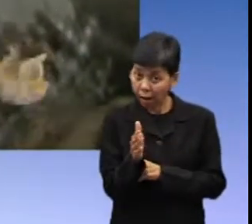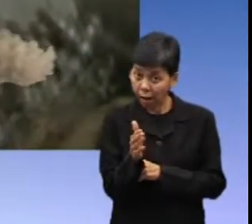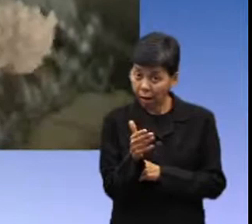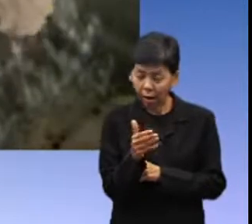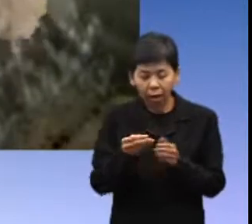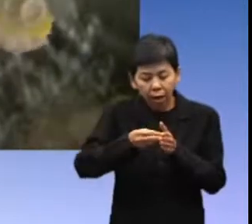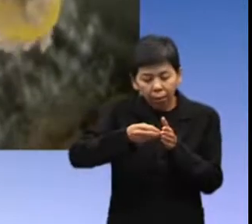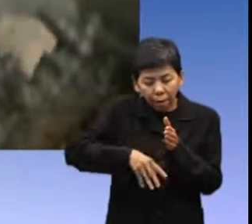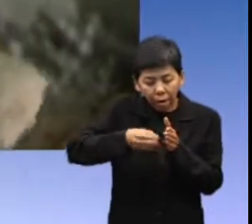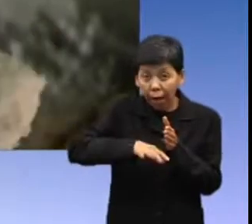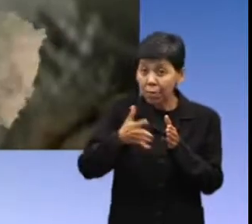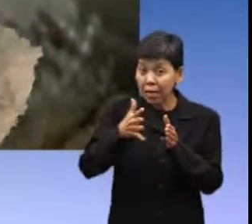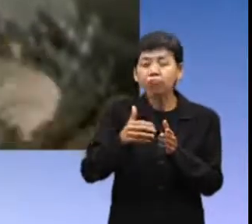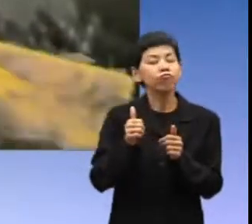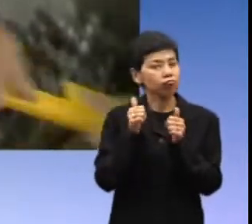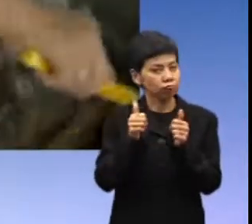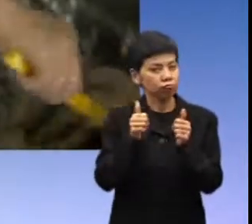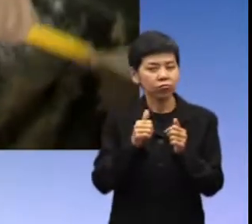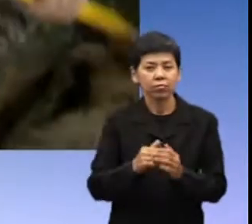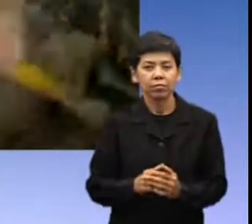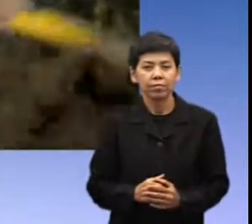เนื้อปลาจะไม่หล่นแสดงว่าใช้ได้แล้วนะคะ